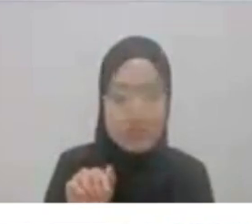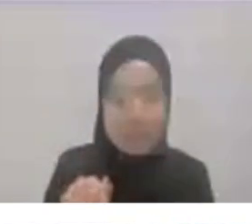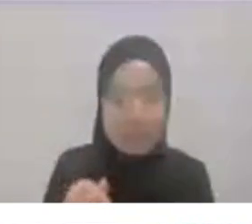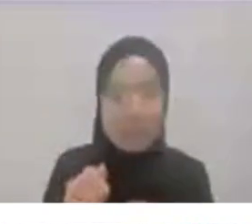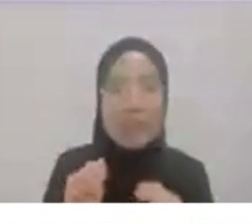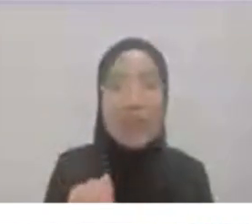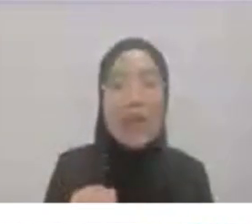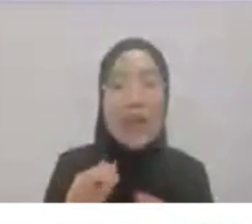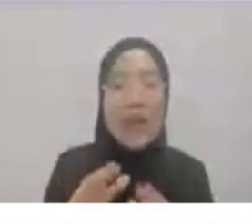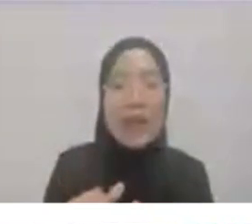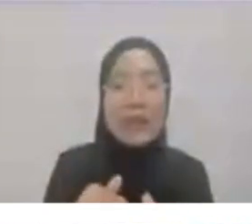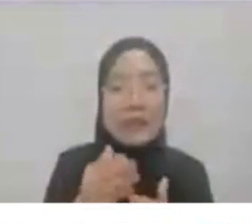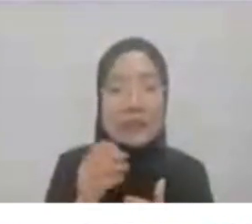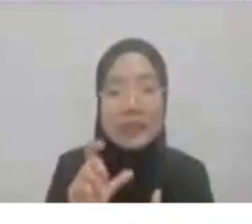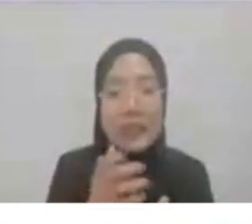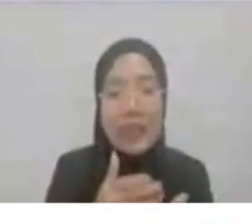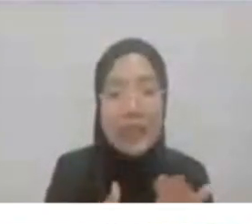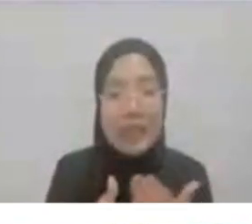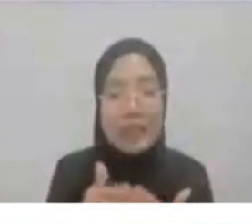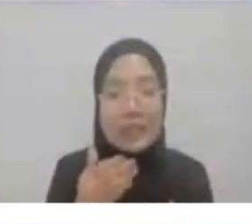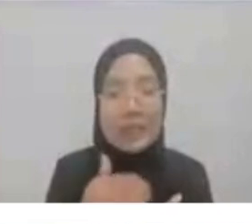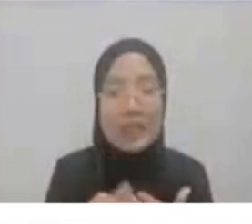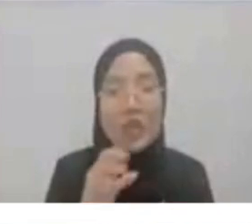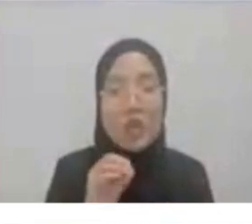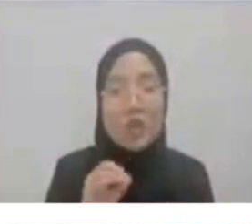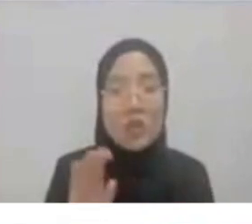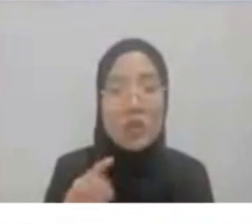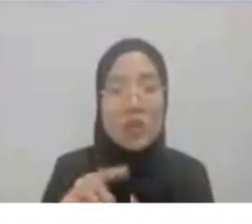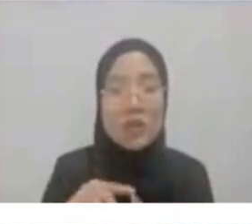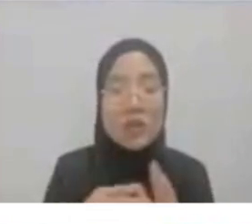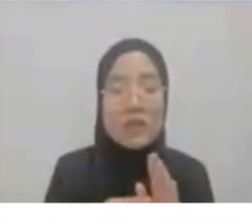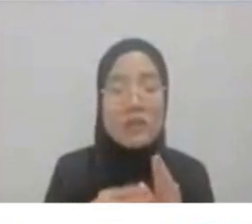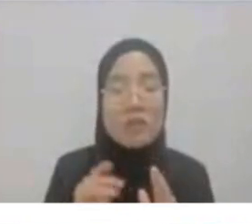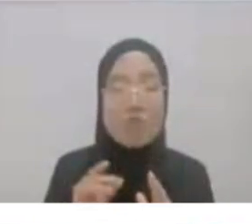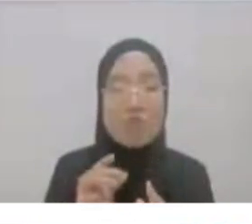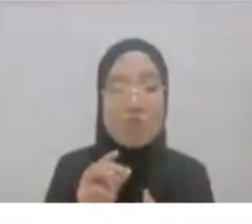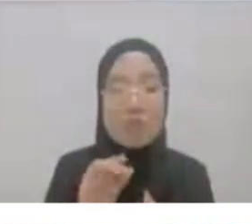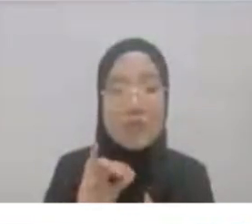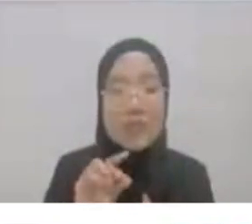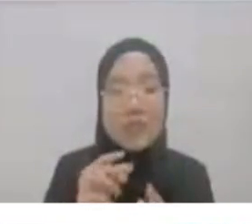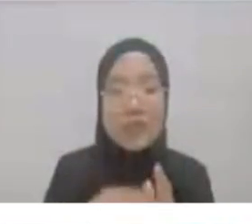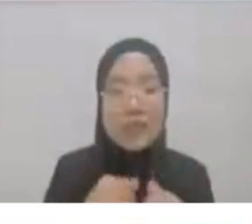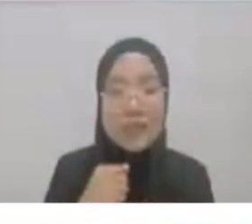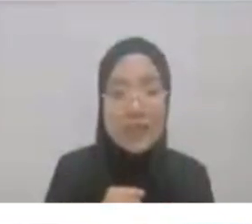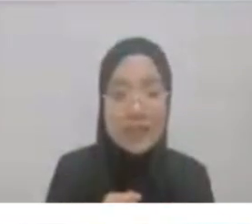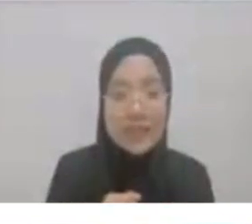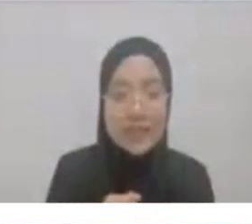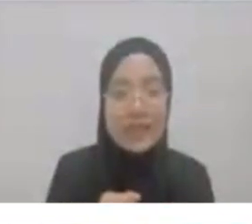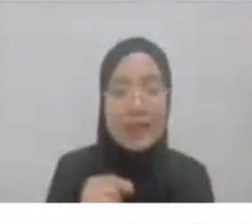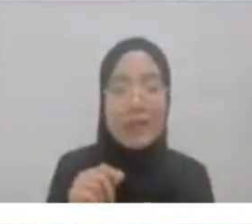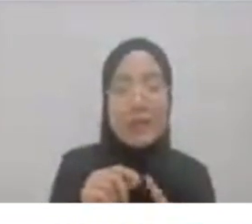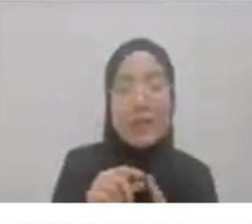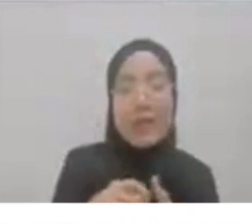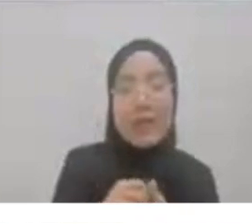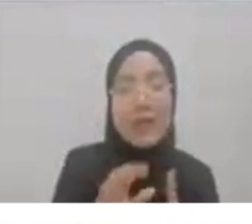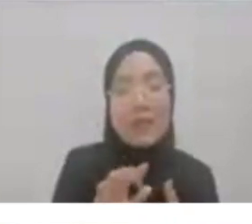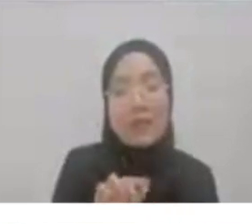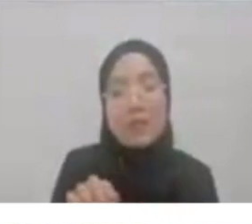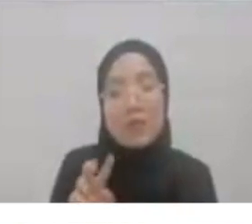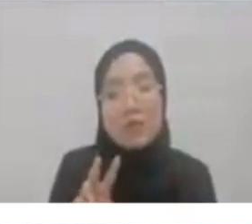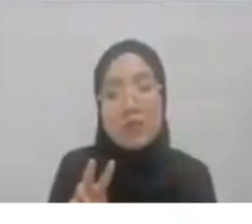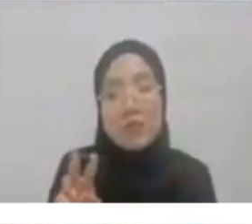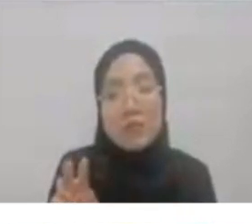C hasil salinan di TPS 004 desa temuirang Kecamatan Petarukan bukti PK 15.12 baik pada form mod C hasil